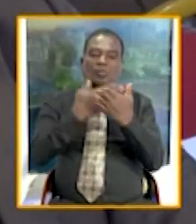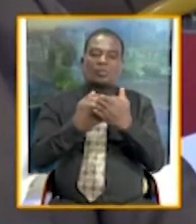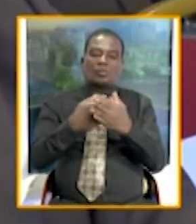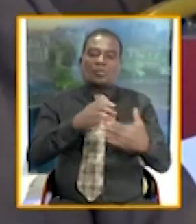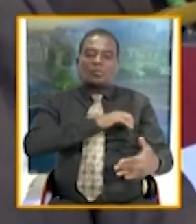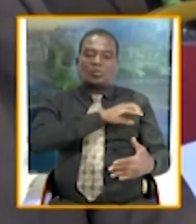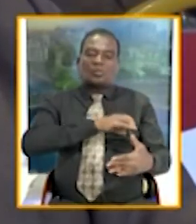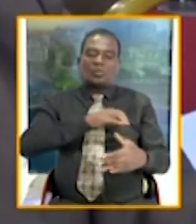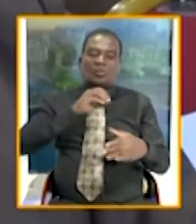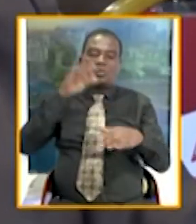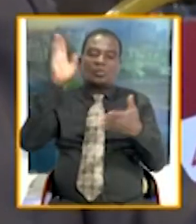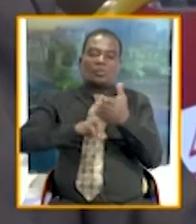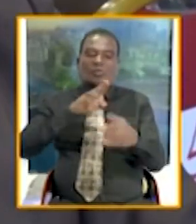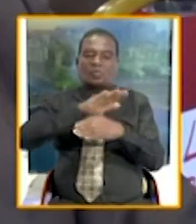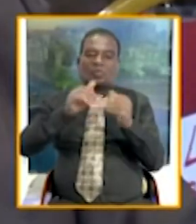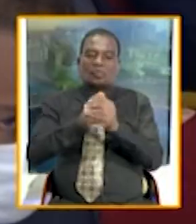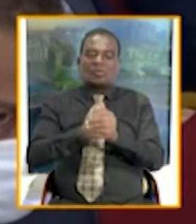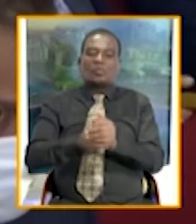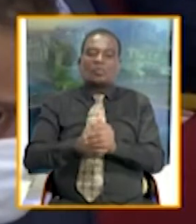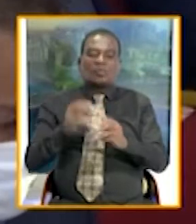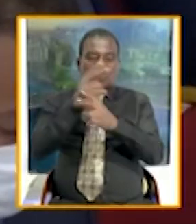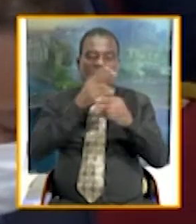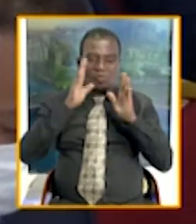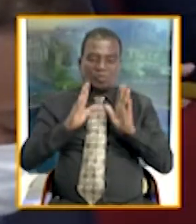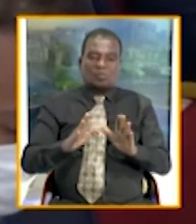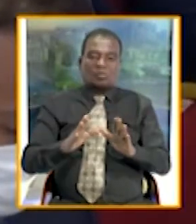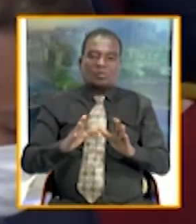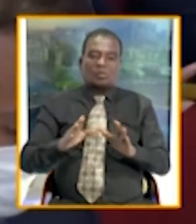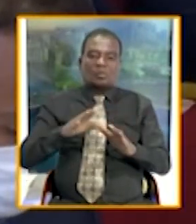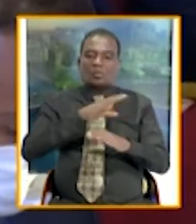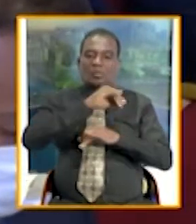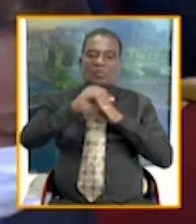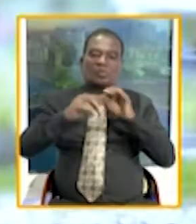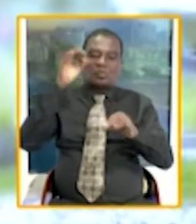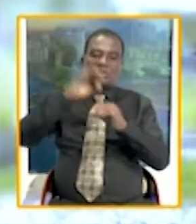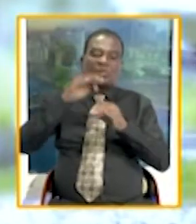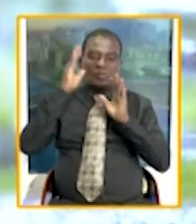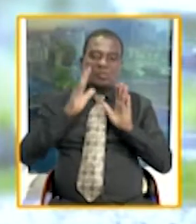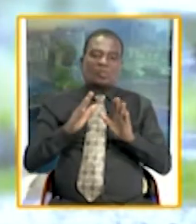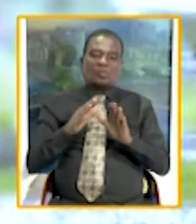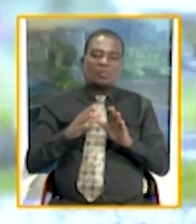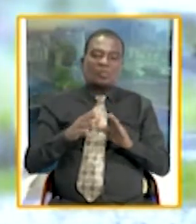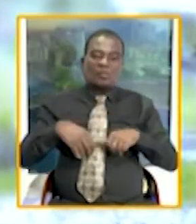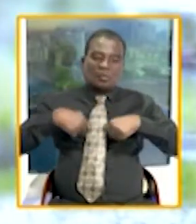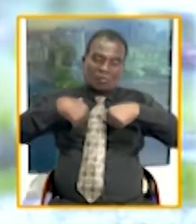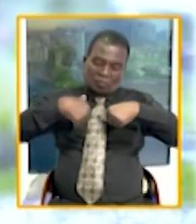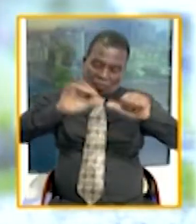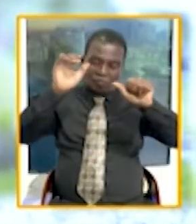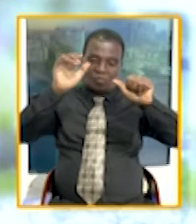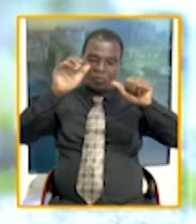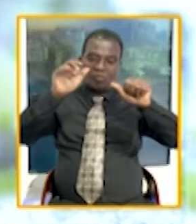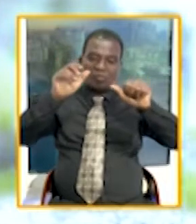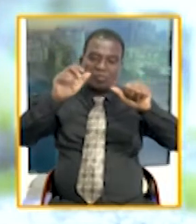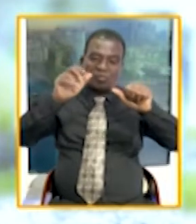conduite signé par l'ensemble des observateurs électoraux. On continue à parler des élections